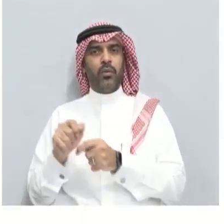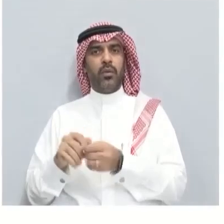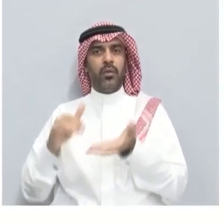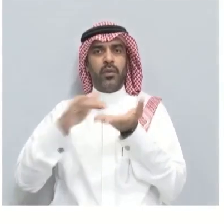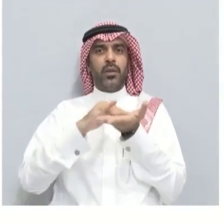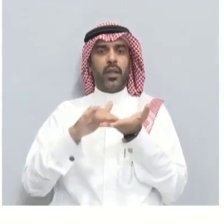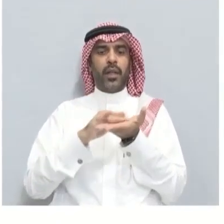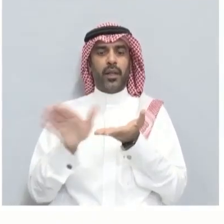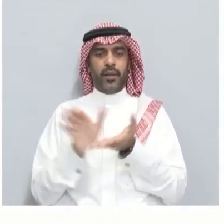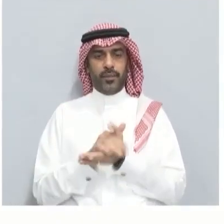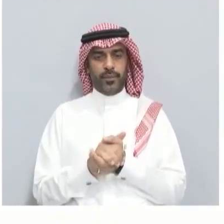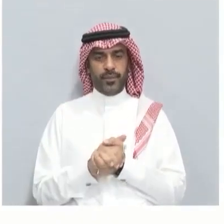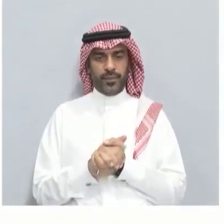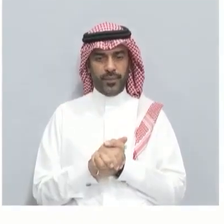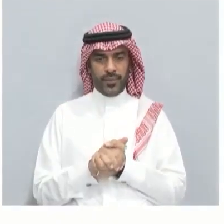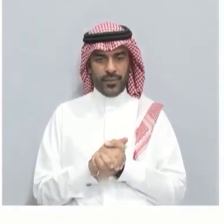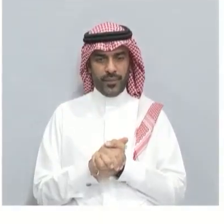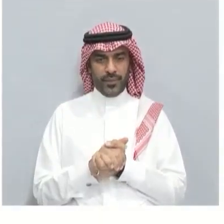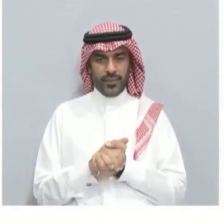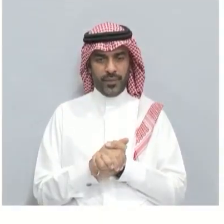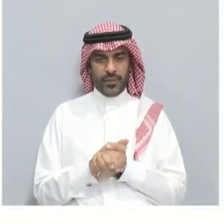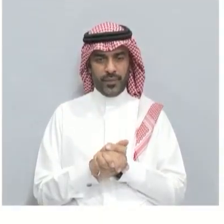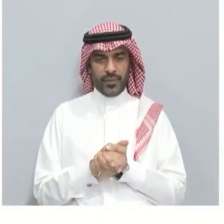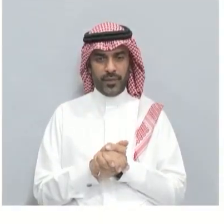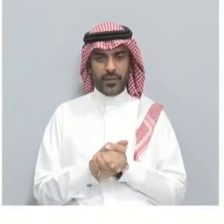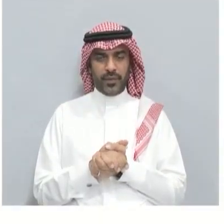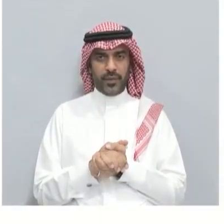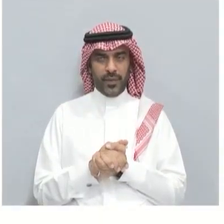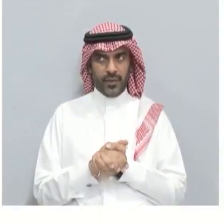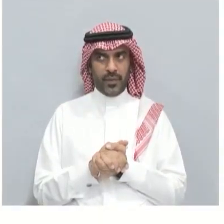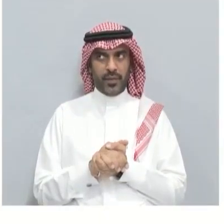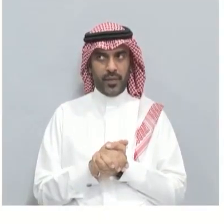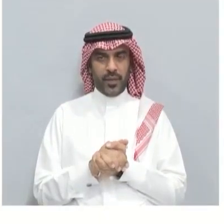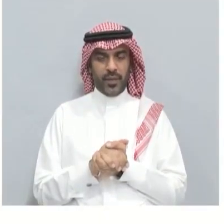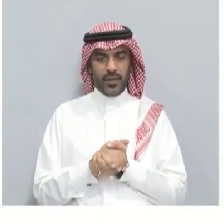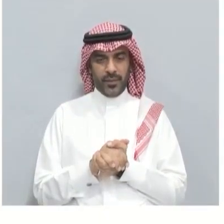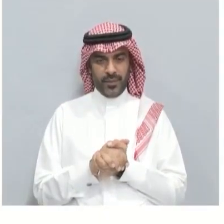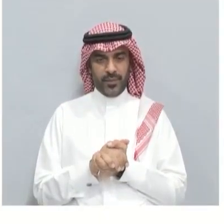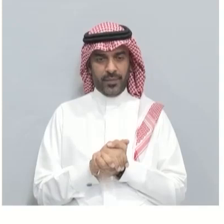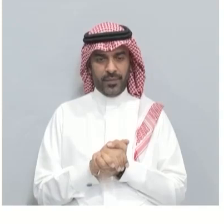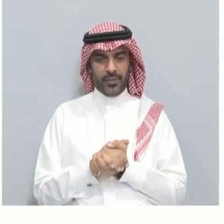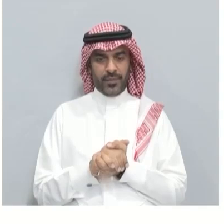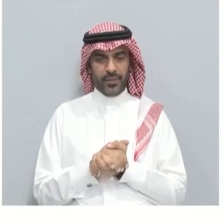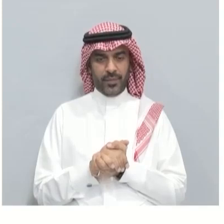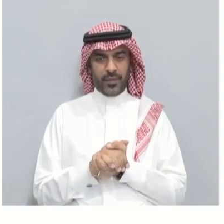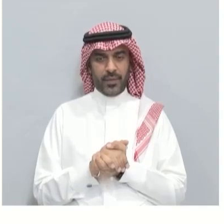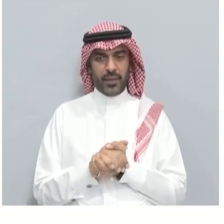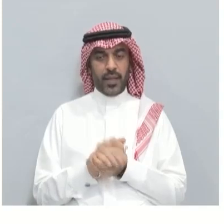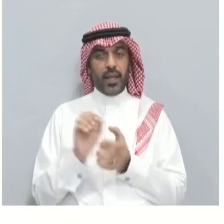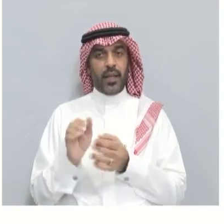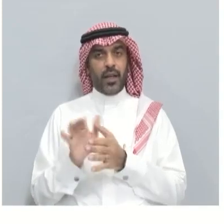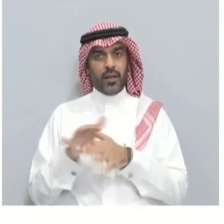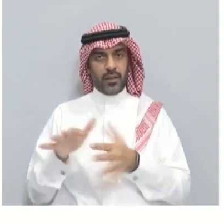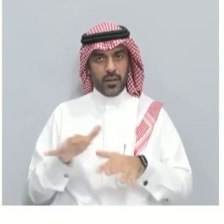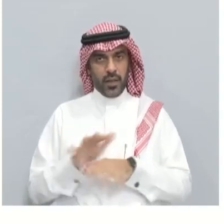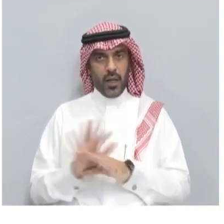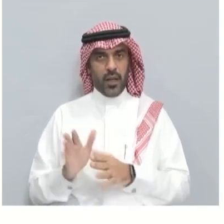الارض وسميناها سيرفس سيرفس ويفز تسميه لها باللغه ماذا انجليزيه اشكال البراكين